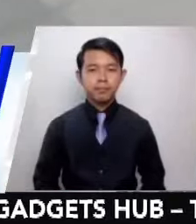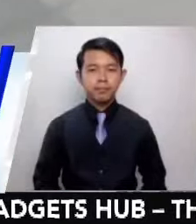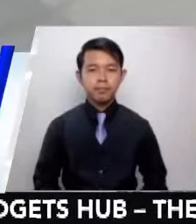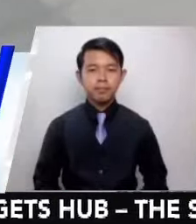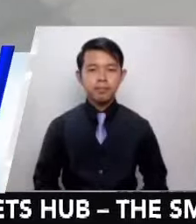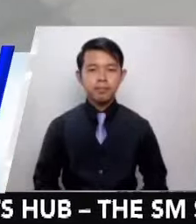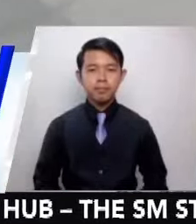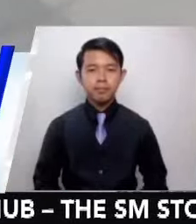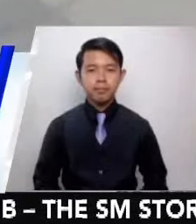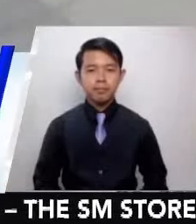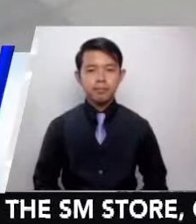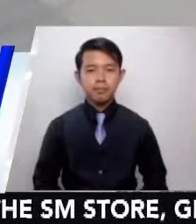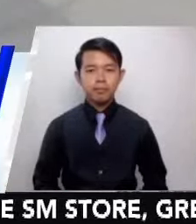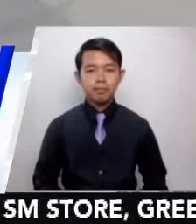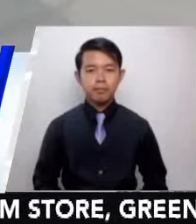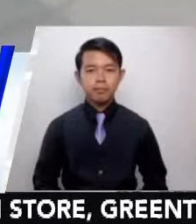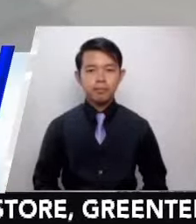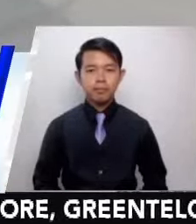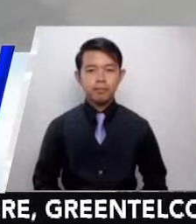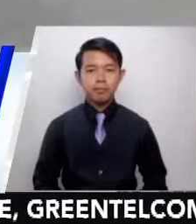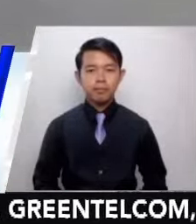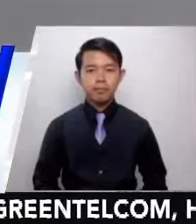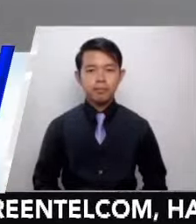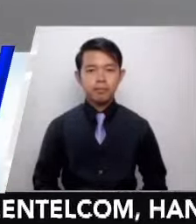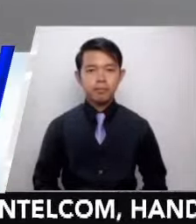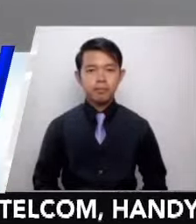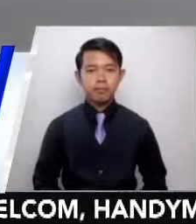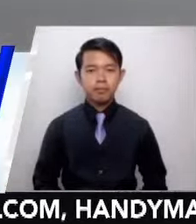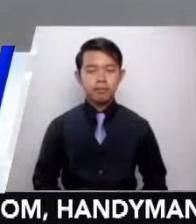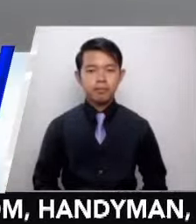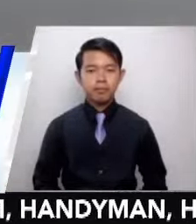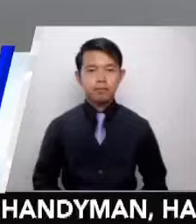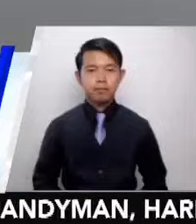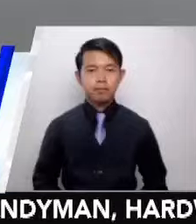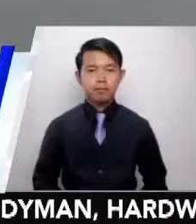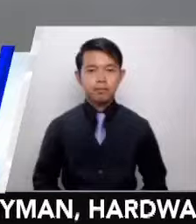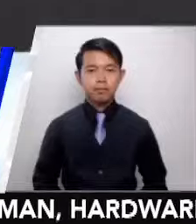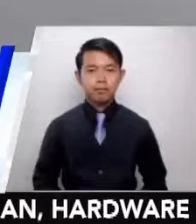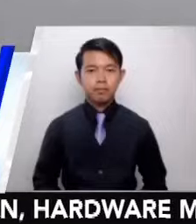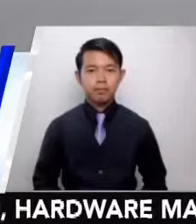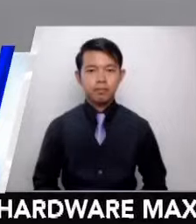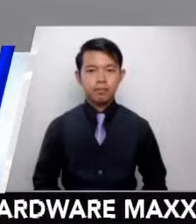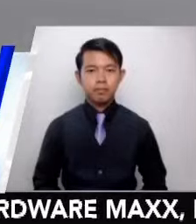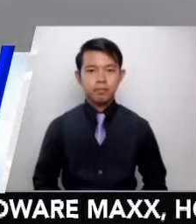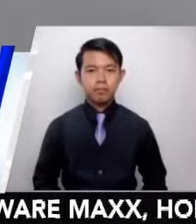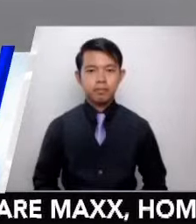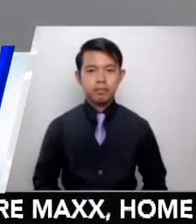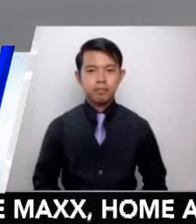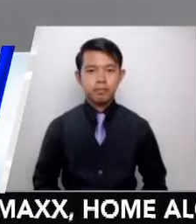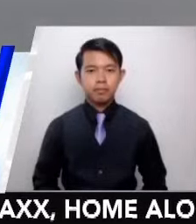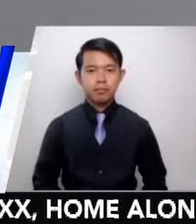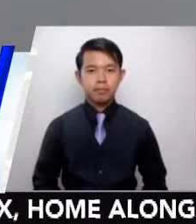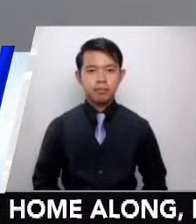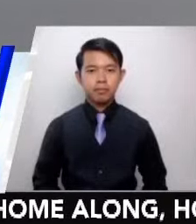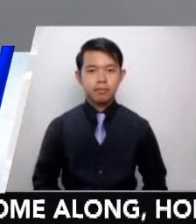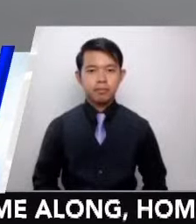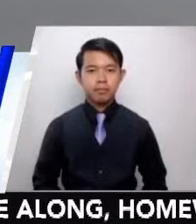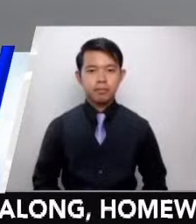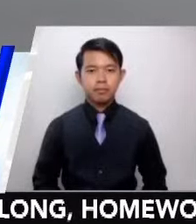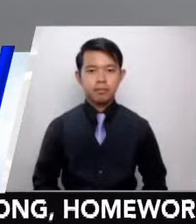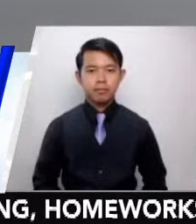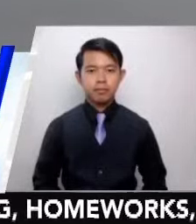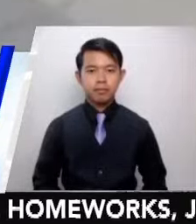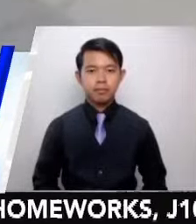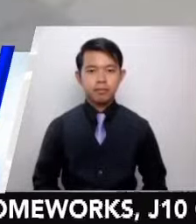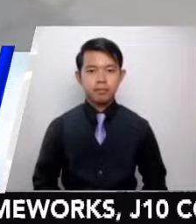Sakuha ng CCTV, bumibiyahe ang multicab na yan sa kalsadang sakop ng Talisay, Cebu. Sa halip na huminto, dumiretso ang multicab at